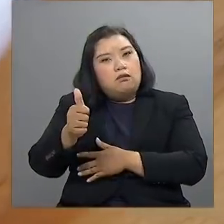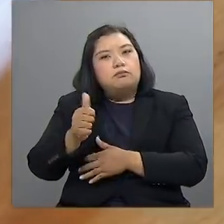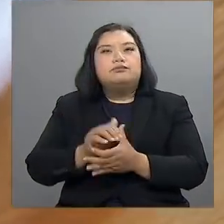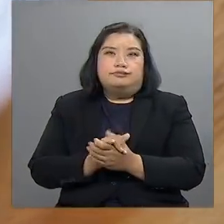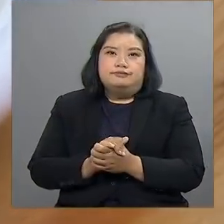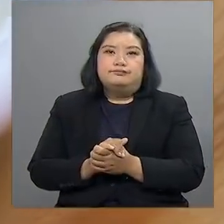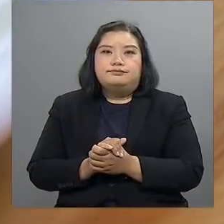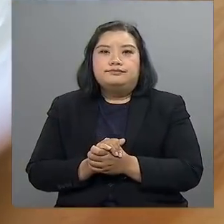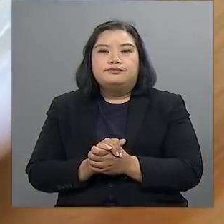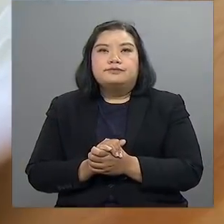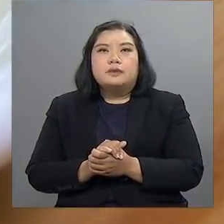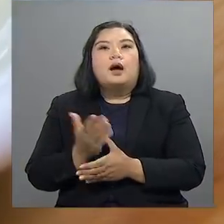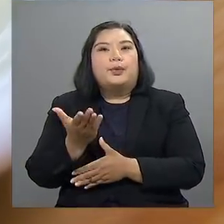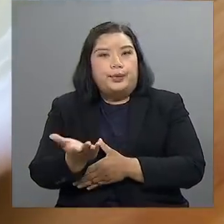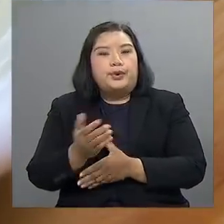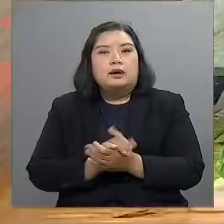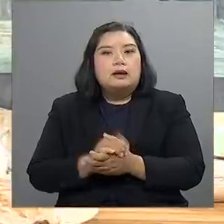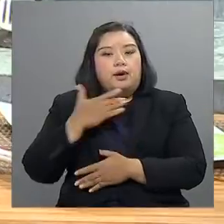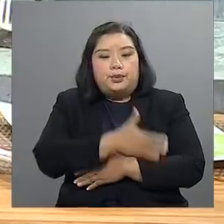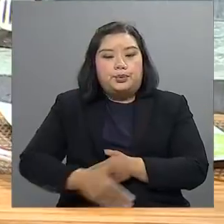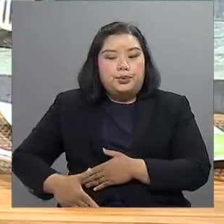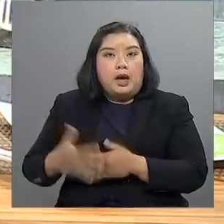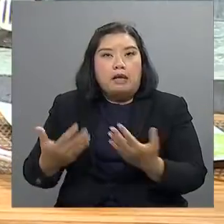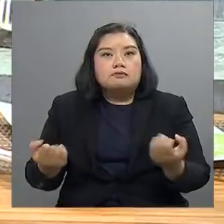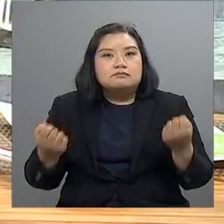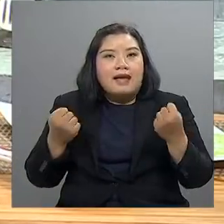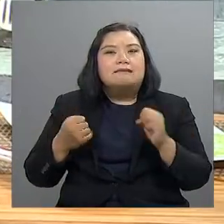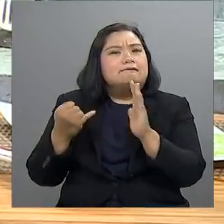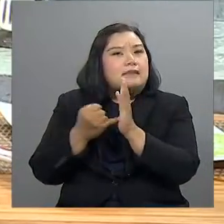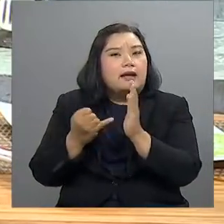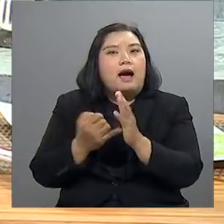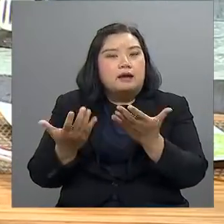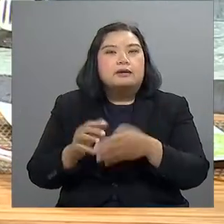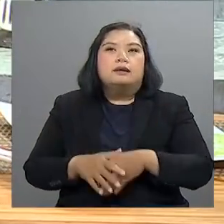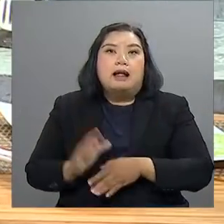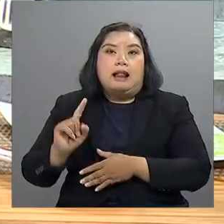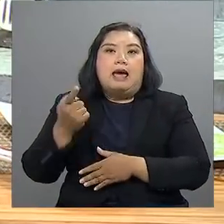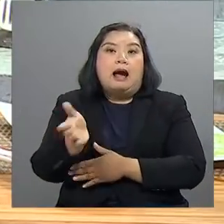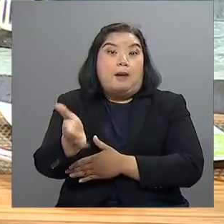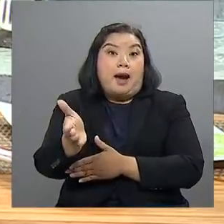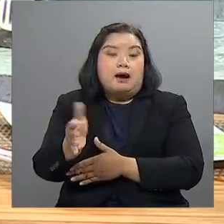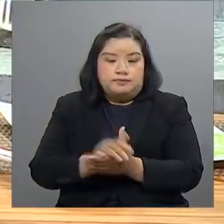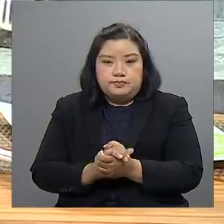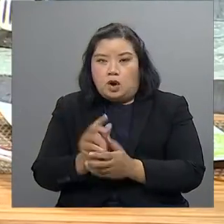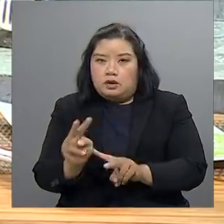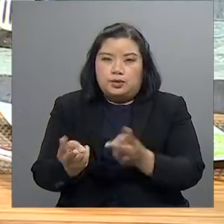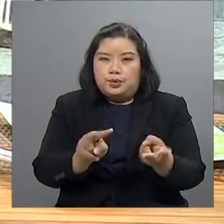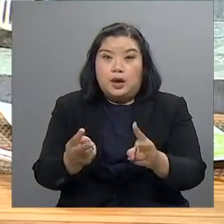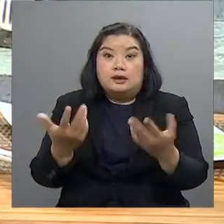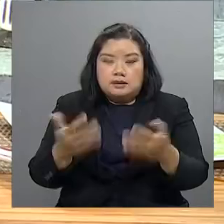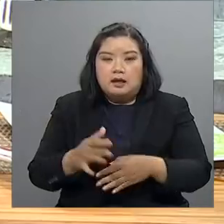นูนี้เป็นเมนูสุขภาพซึ่งทำง่ายมากเลยค่ะอย่างแรกนะคะเราต้องไปย่างปลาแซลมอนให้สุกก่อนและหลังจากนั้นเราก็มาเตรียมน้ำยำ